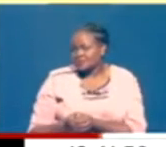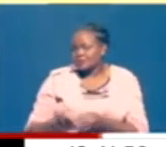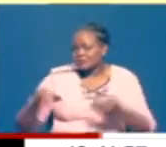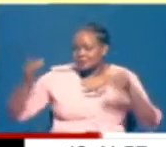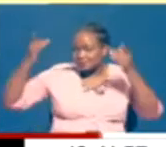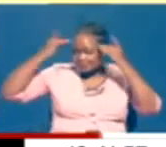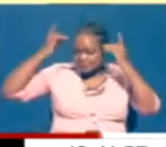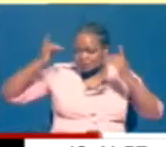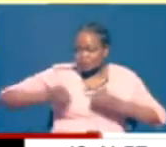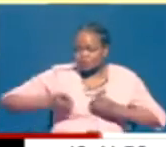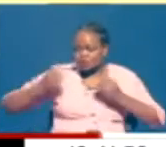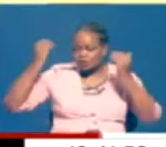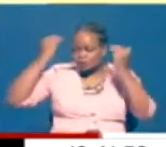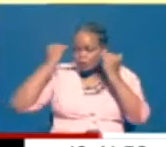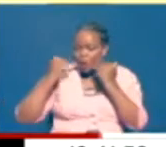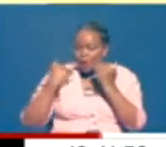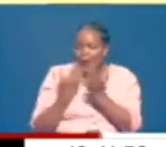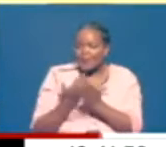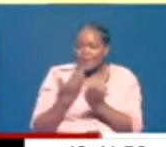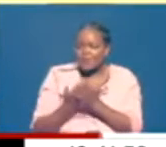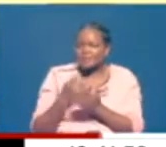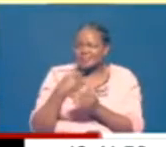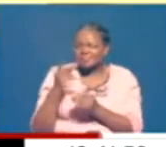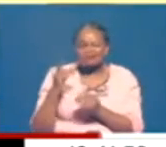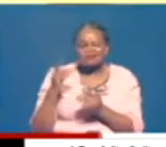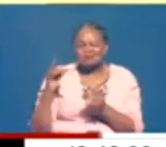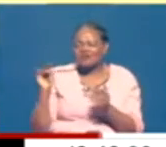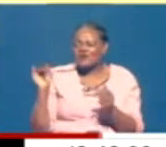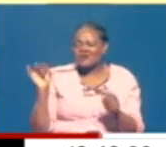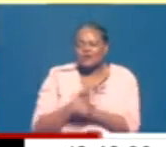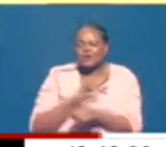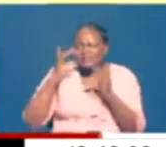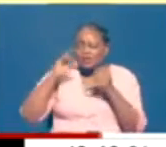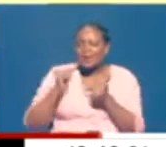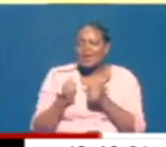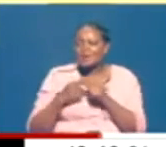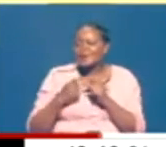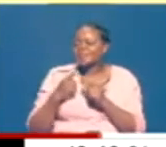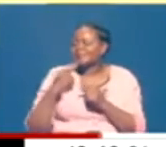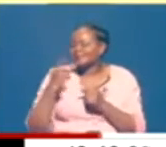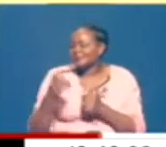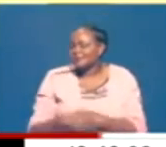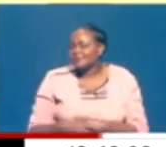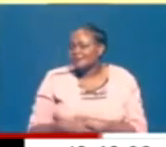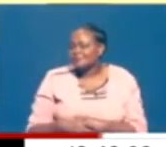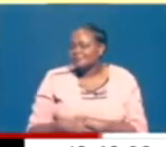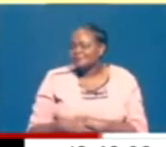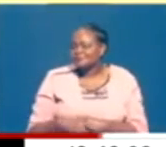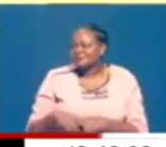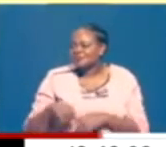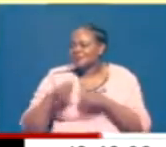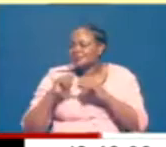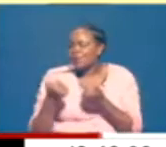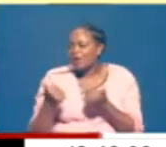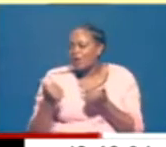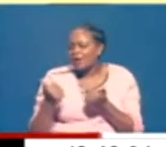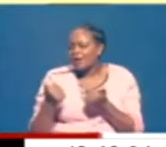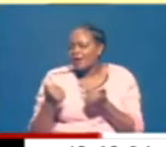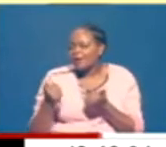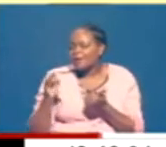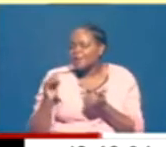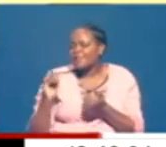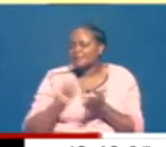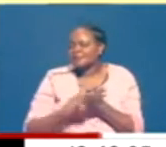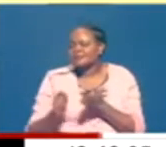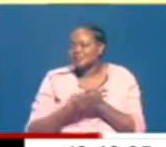Court of Appeal, lakini Court of Appeal kama ijasema, kama imesema iko sawa hiyo BBI secretariat